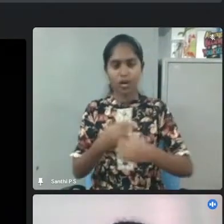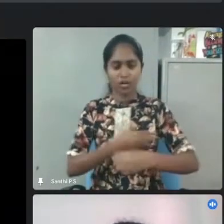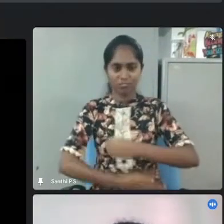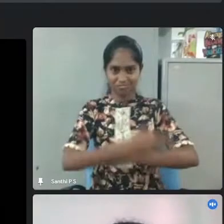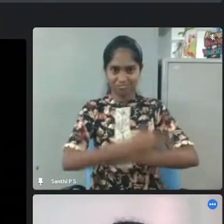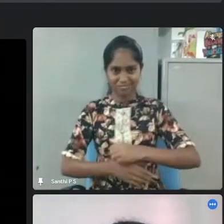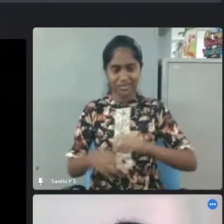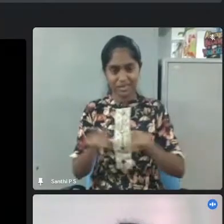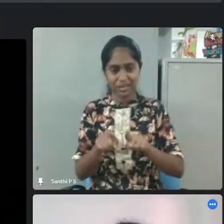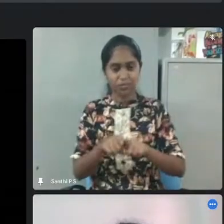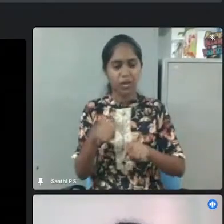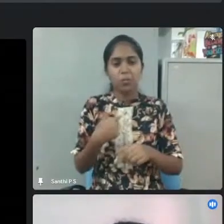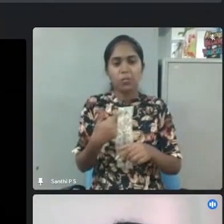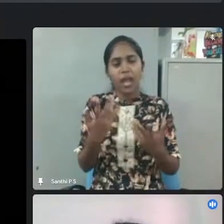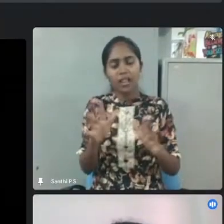ചെയ്യാൻ സാധിക്കാതെ വരുന്നു.